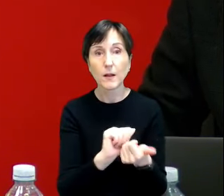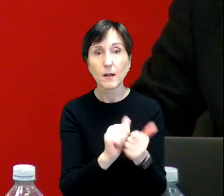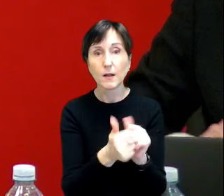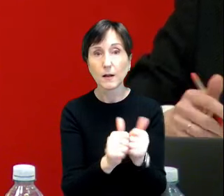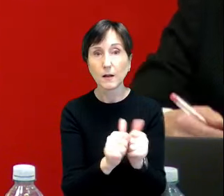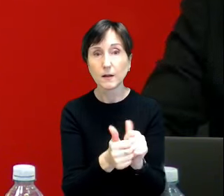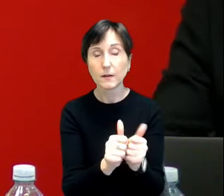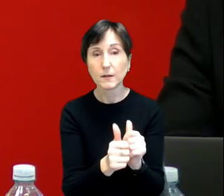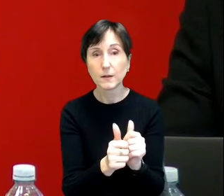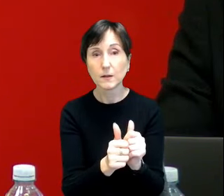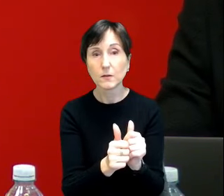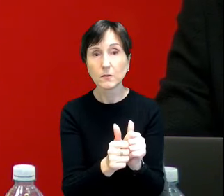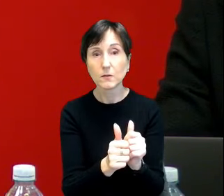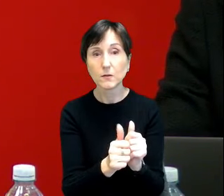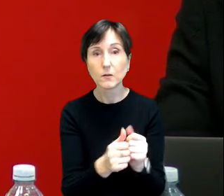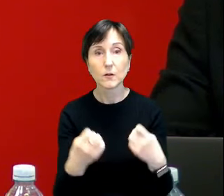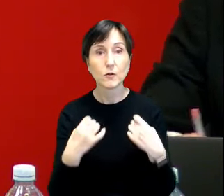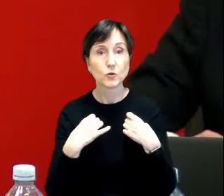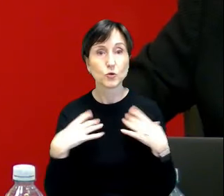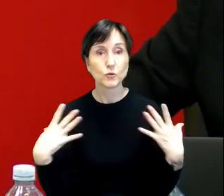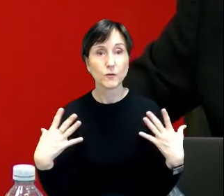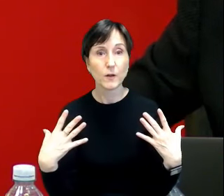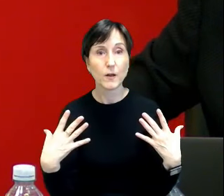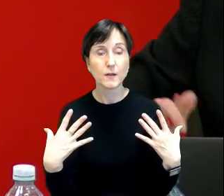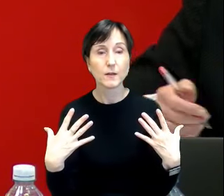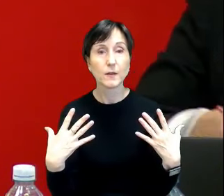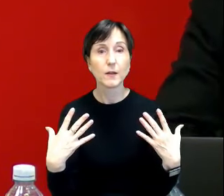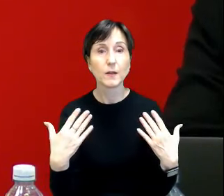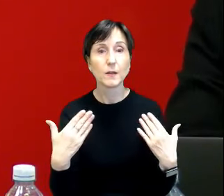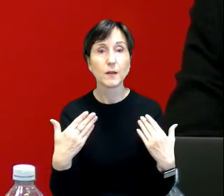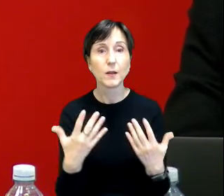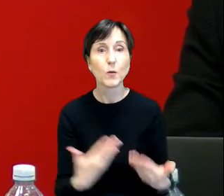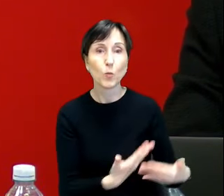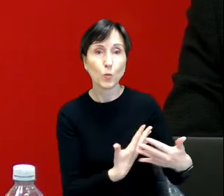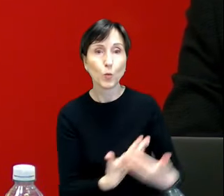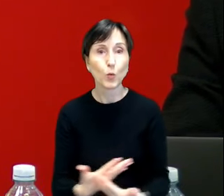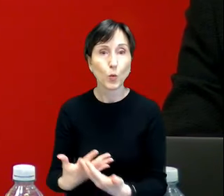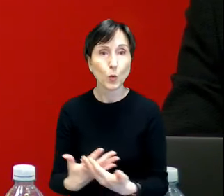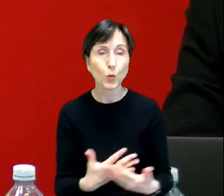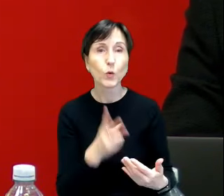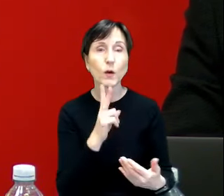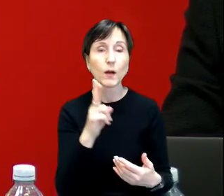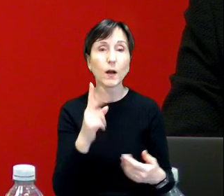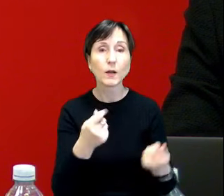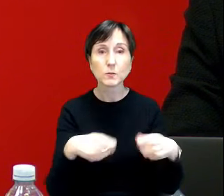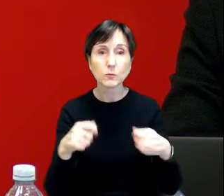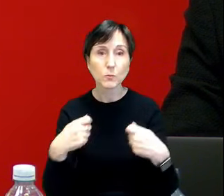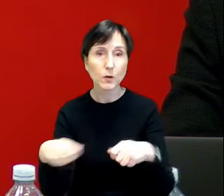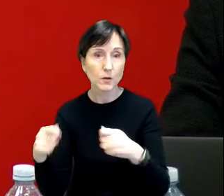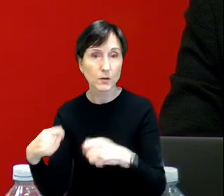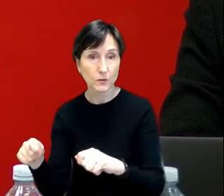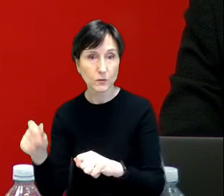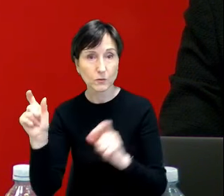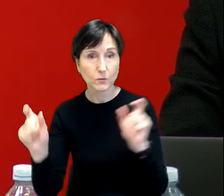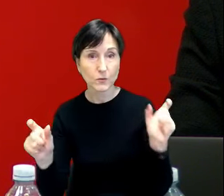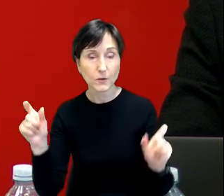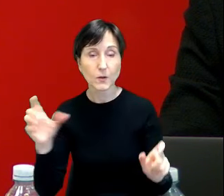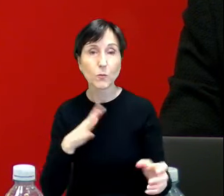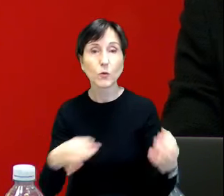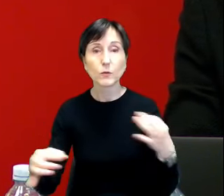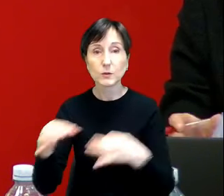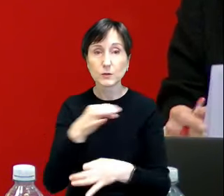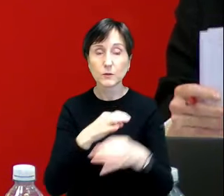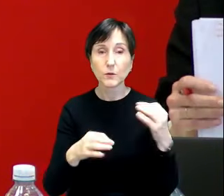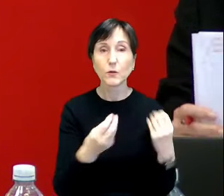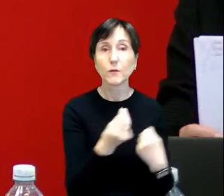prisis šventinėje mugėje dalyvausiančius prekybininkus ir paslaugų teikėjus klausimas buvo svarstytas finansų ir